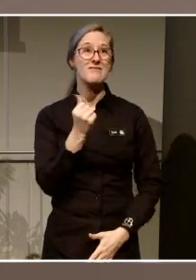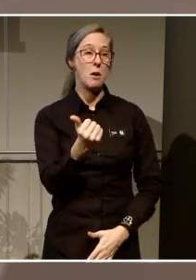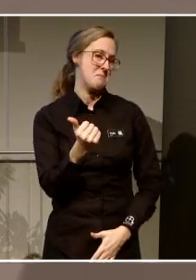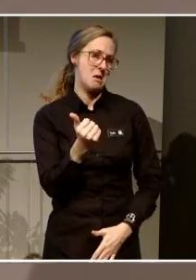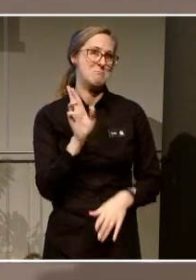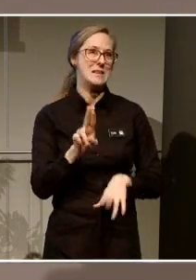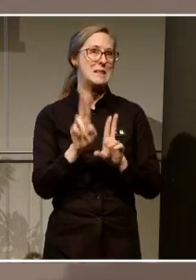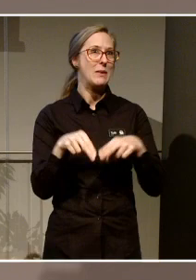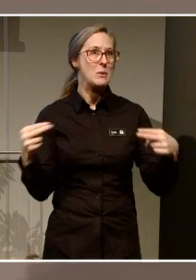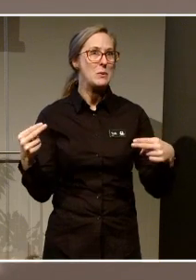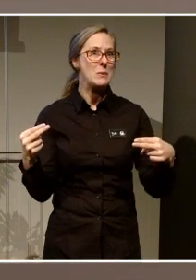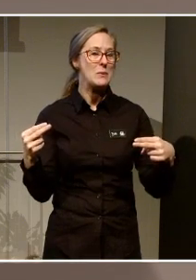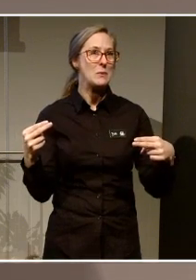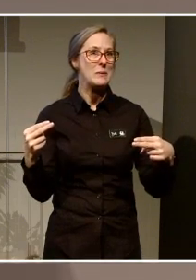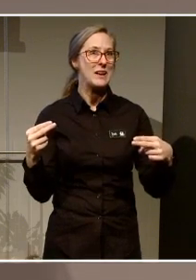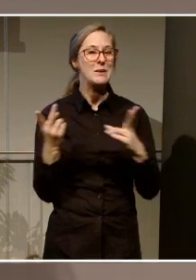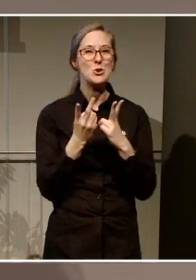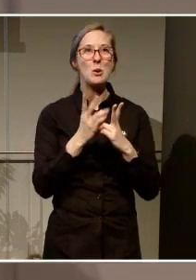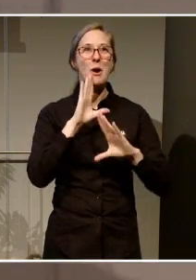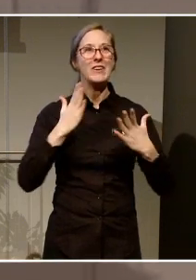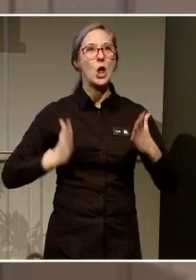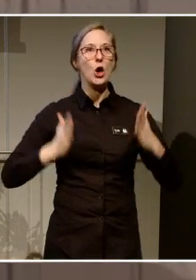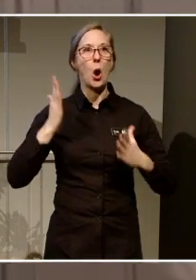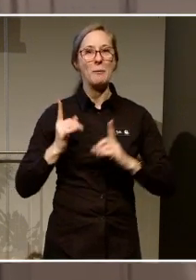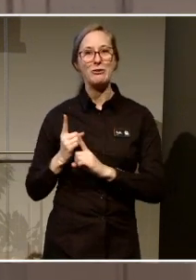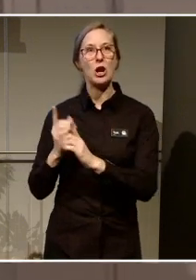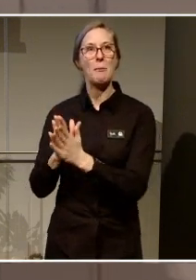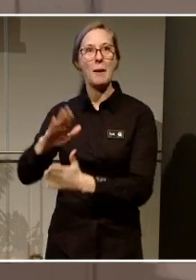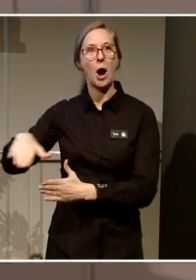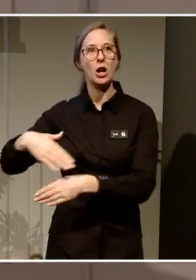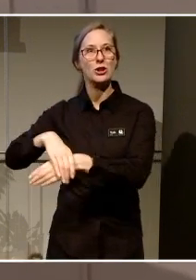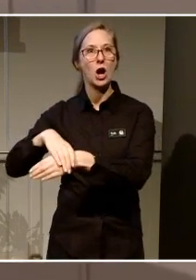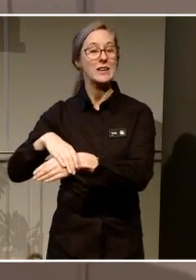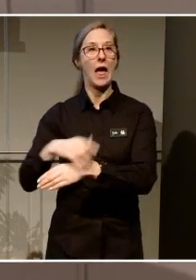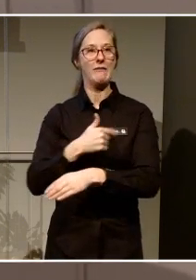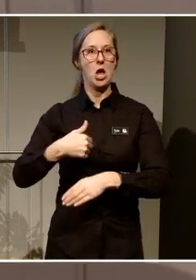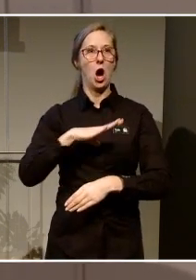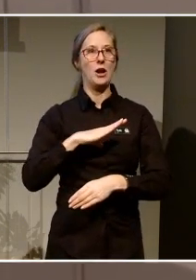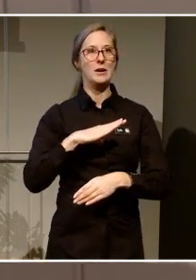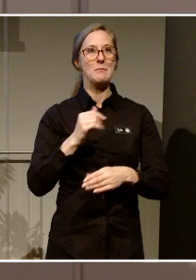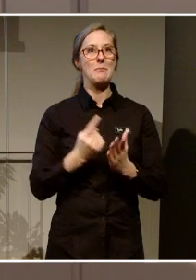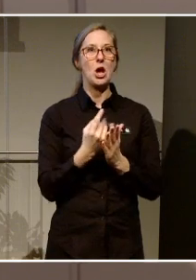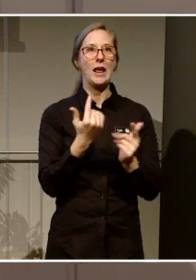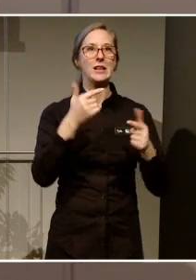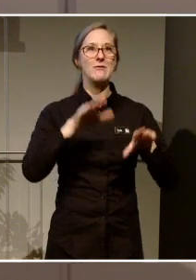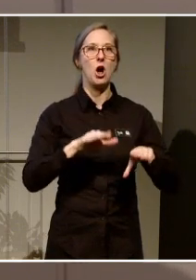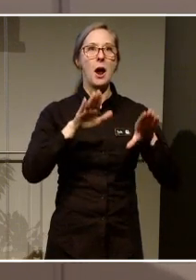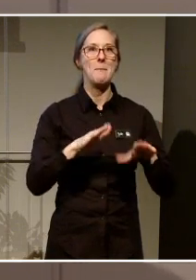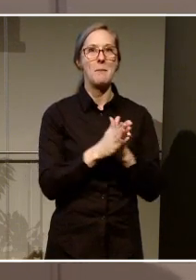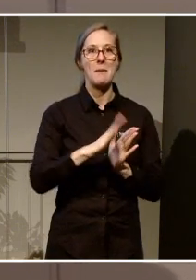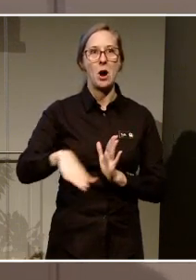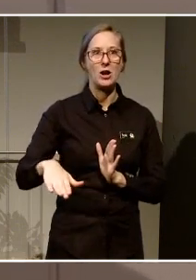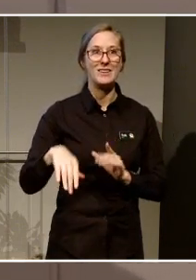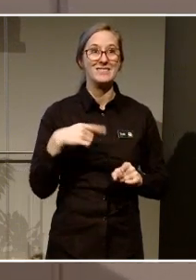bör man inte följa med sitt barn med en robot till skolan. För vi har möjlighet att vara hemma med våra barn. Det här är någonting som finns i våra